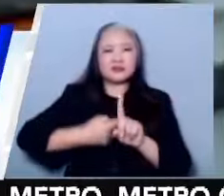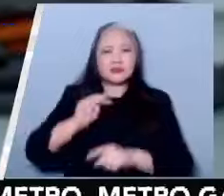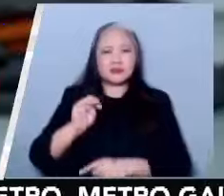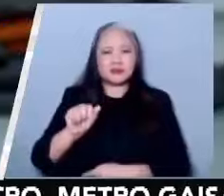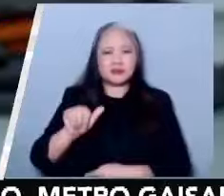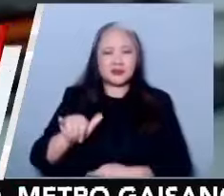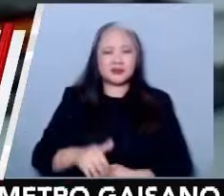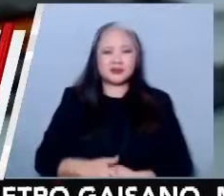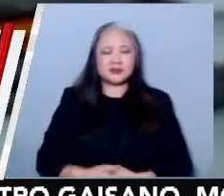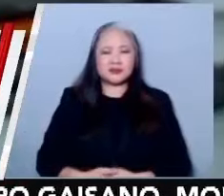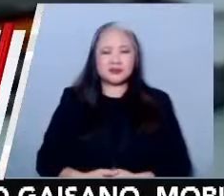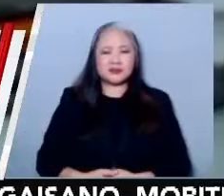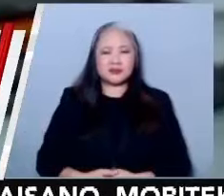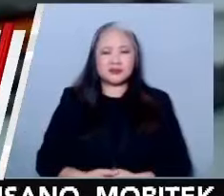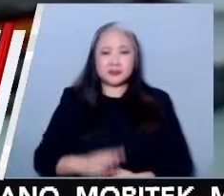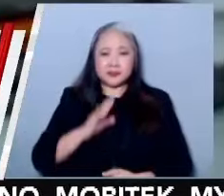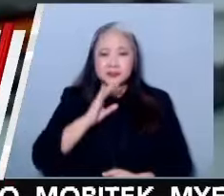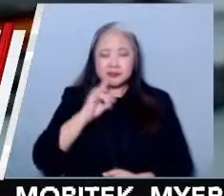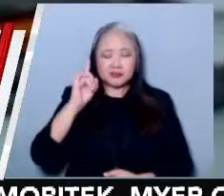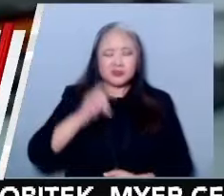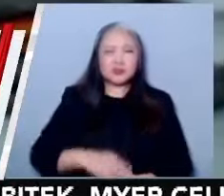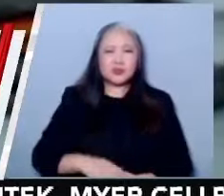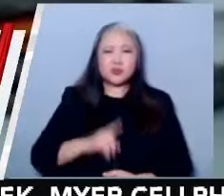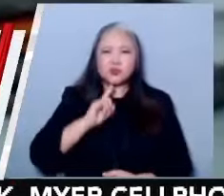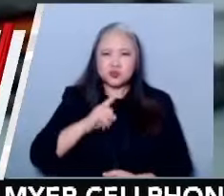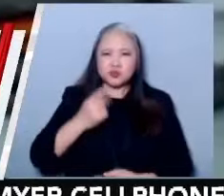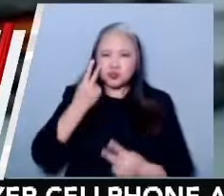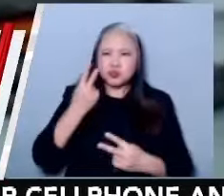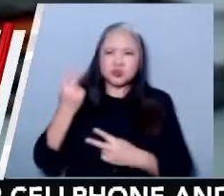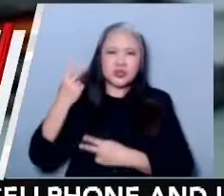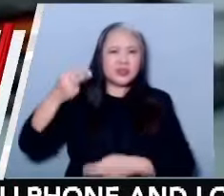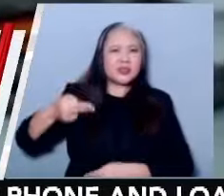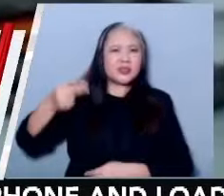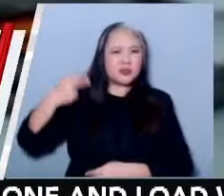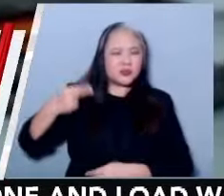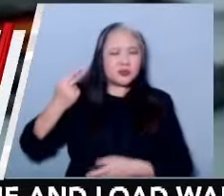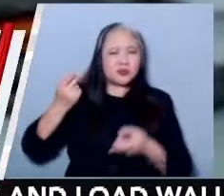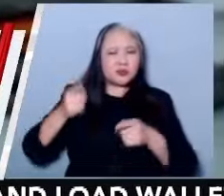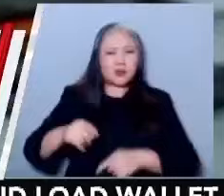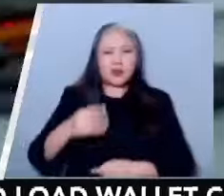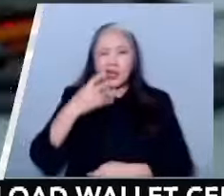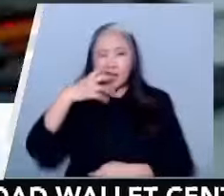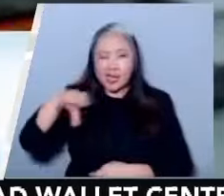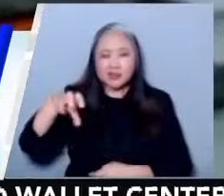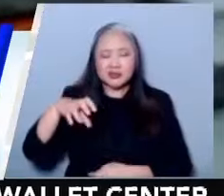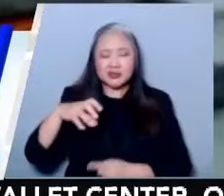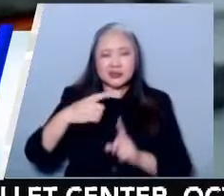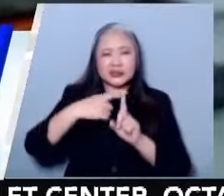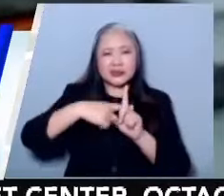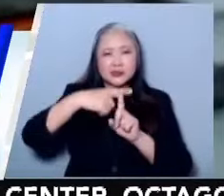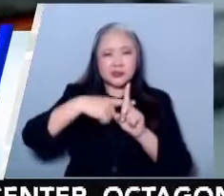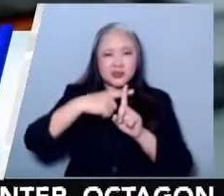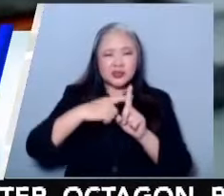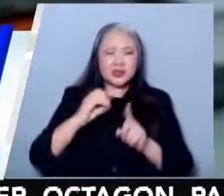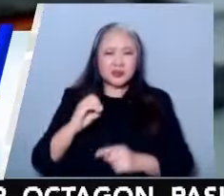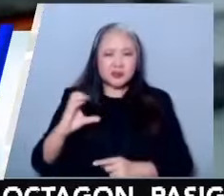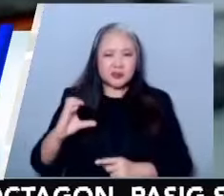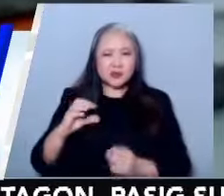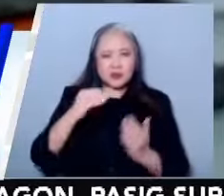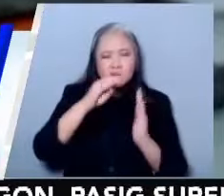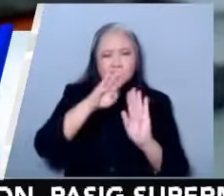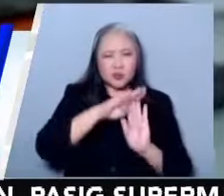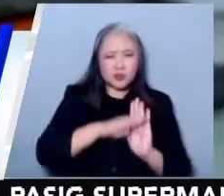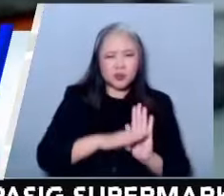Kasi kung historically nakikita natin yung mga maiinit na temperatura na iitala during strong El Nino episode and